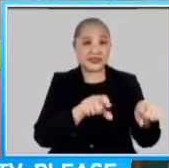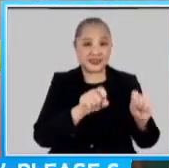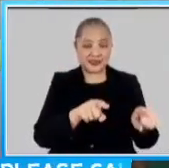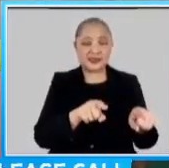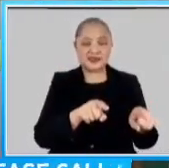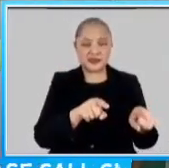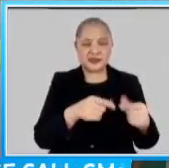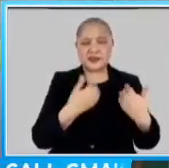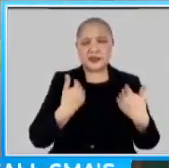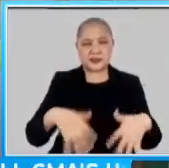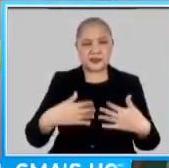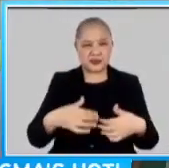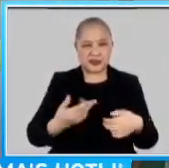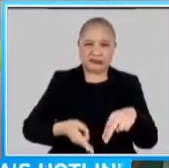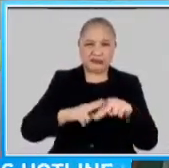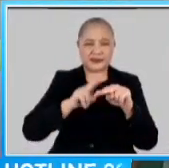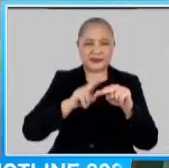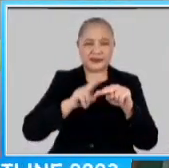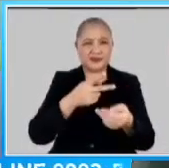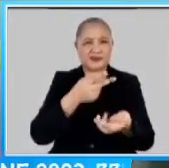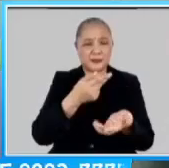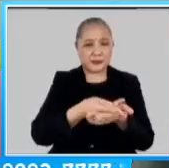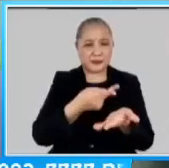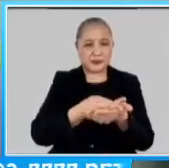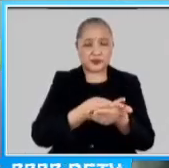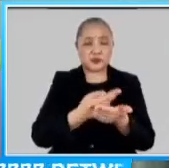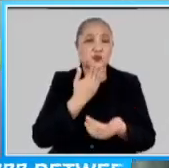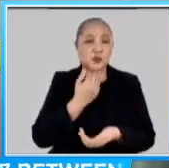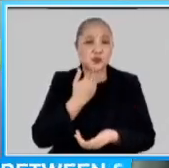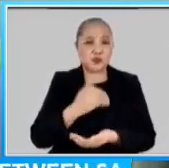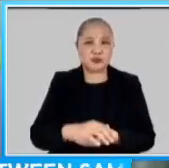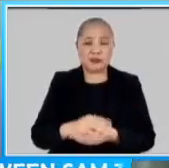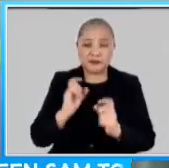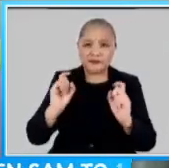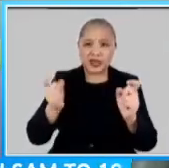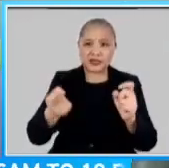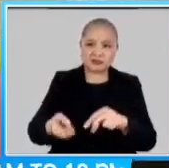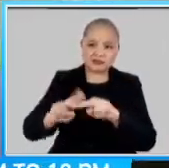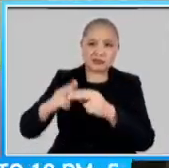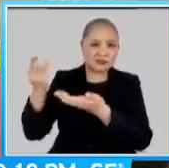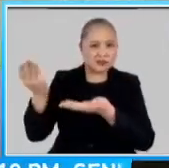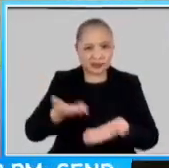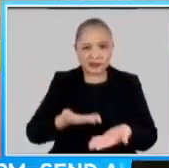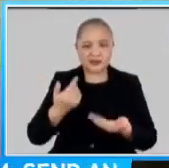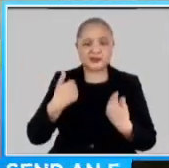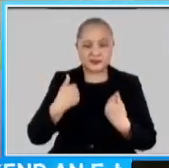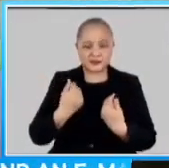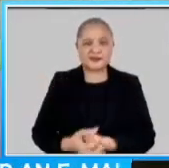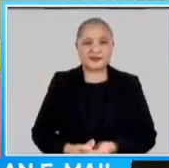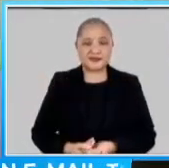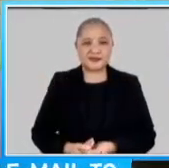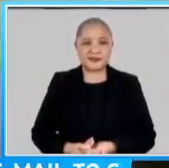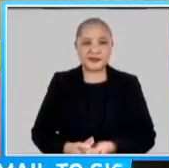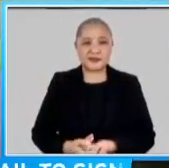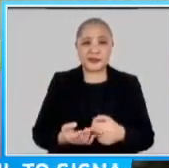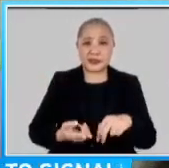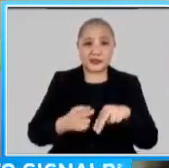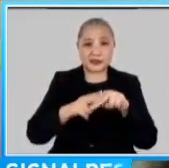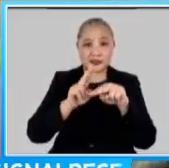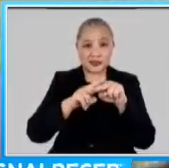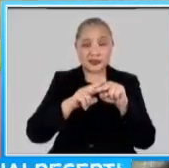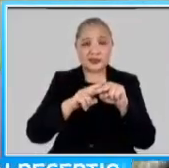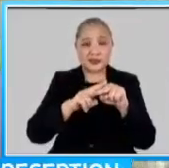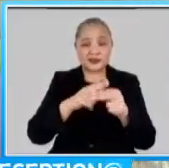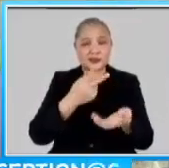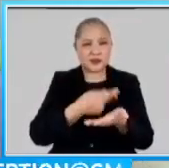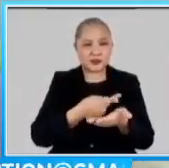pagtaas ng presyo ng asukal. Bigla na lamang kasing tumaas ang bagsak sa kanila ng mga supplier. Dahil sa mataas na presyo ng asukal,